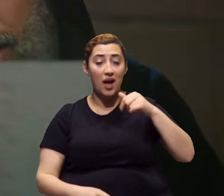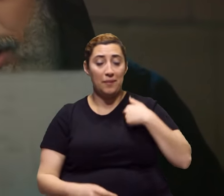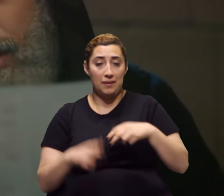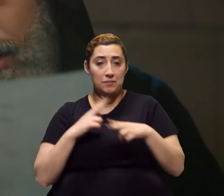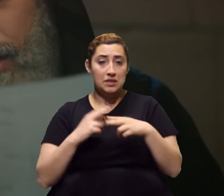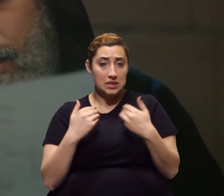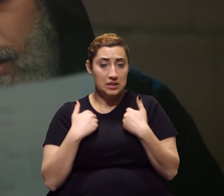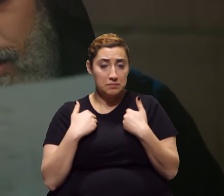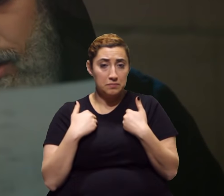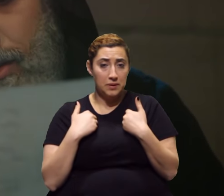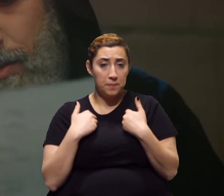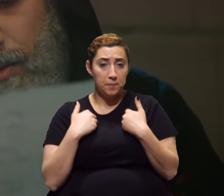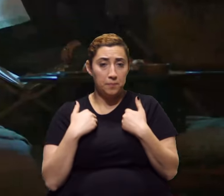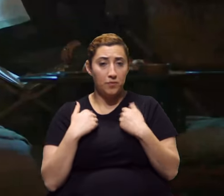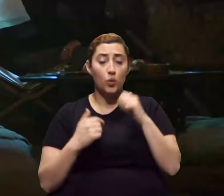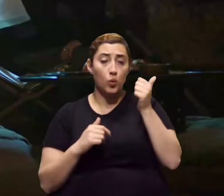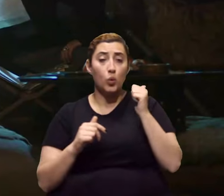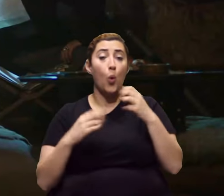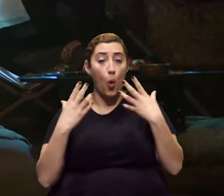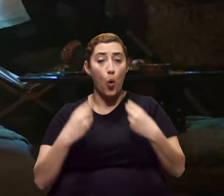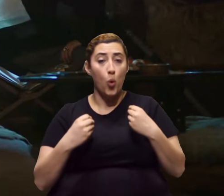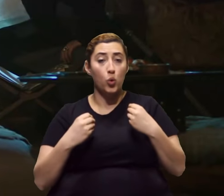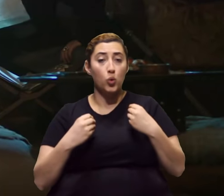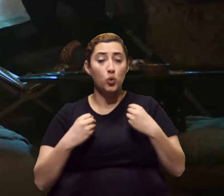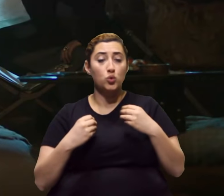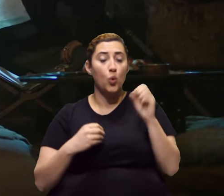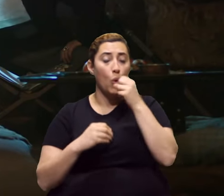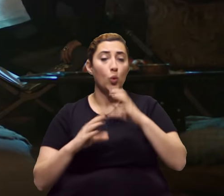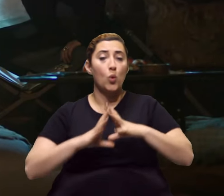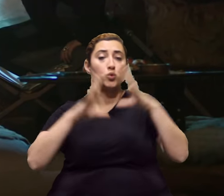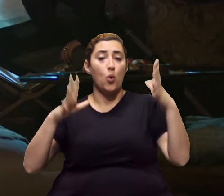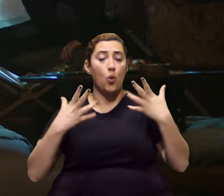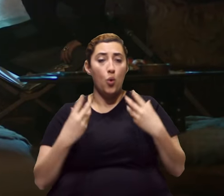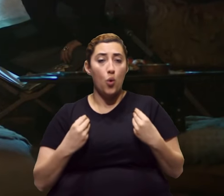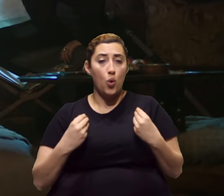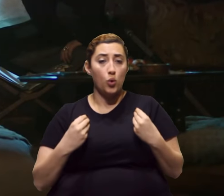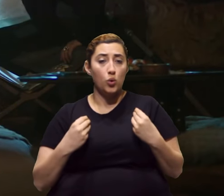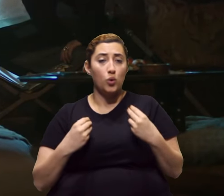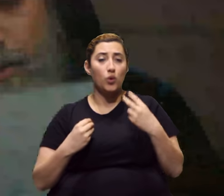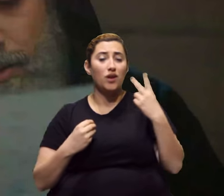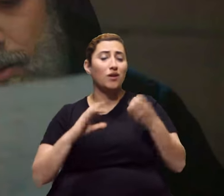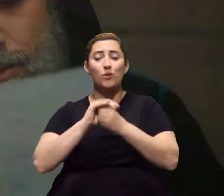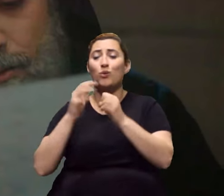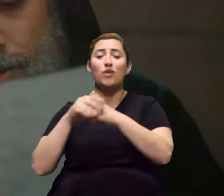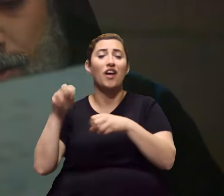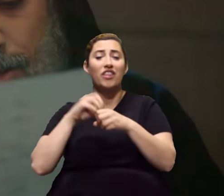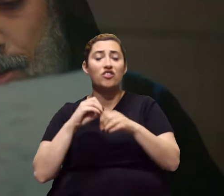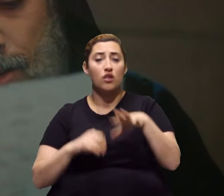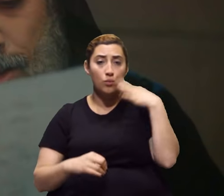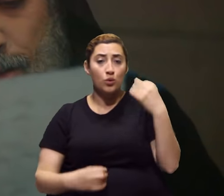adım. Gün geçtikçe artar odun. İki cihanda